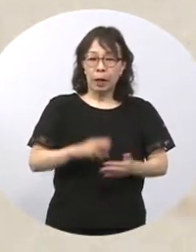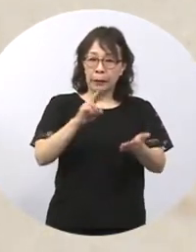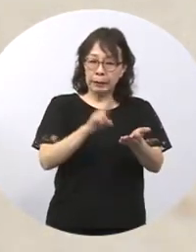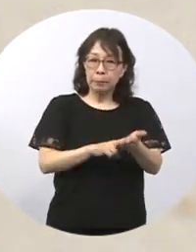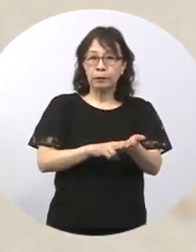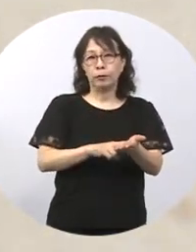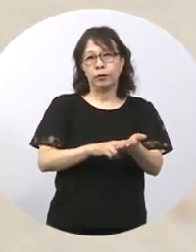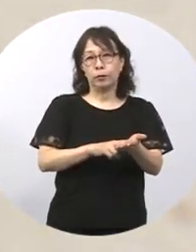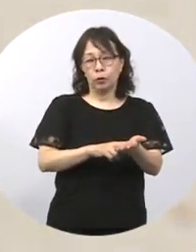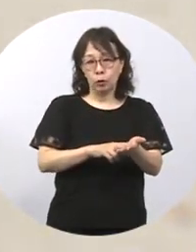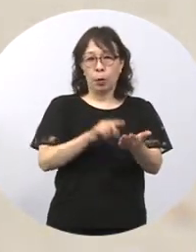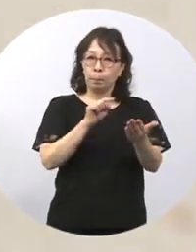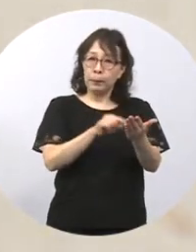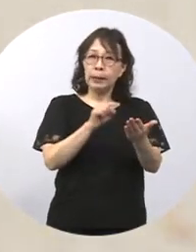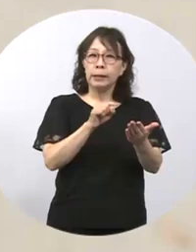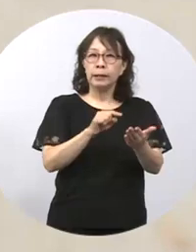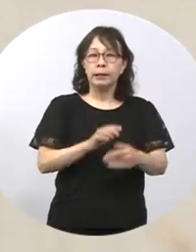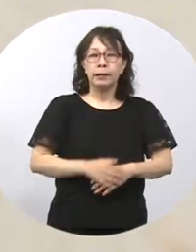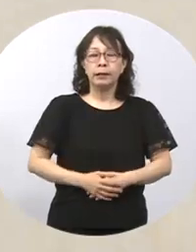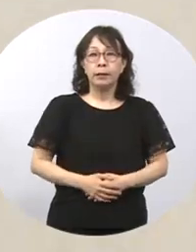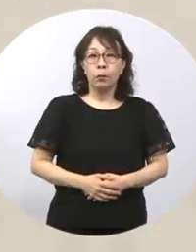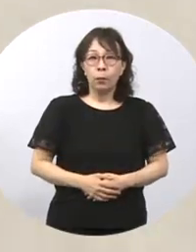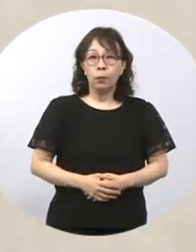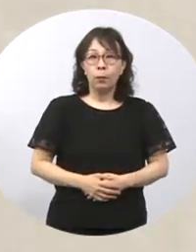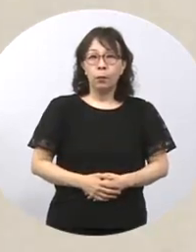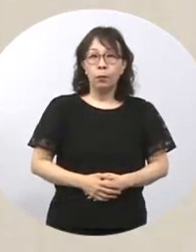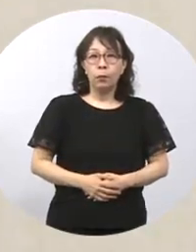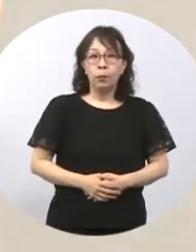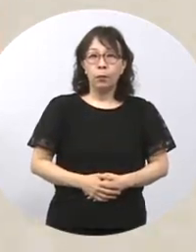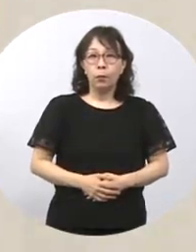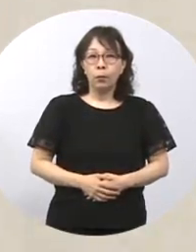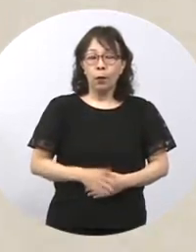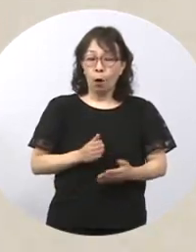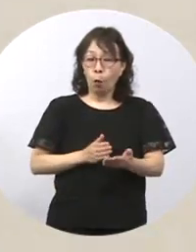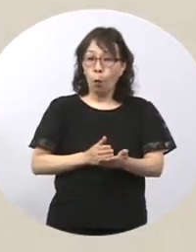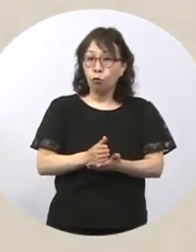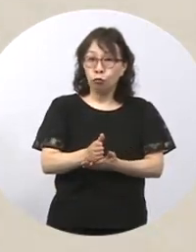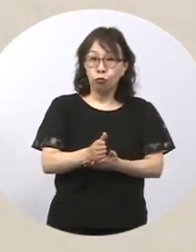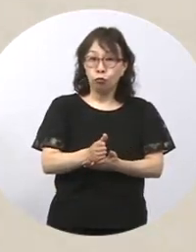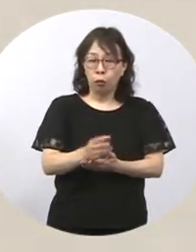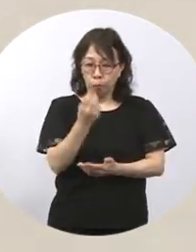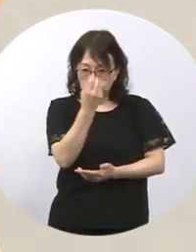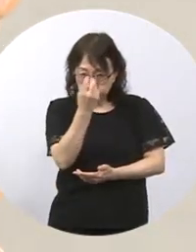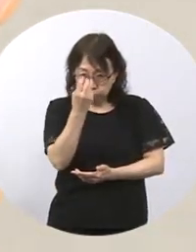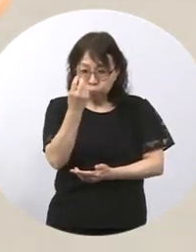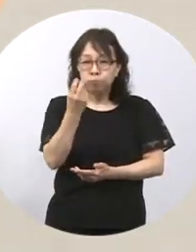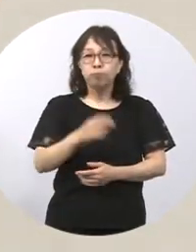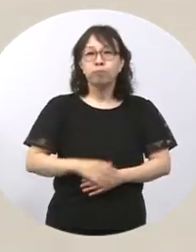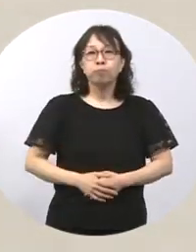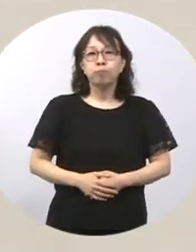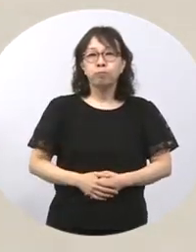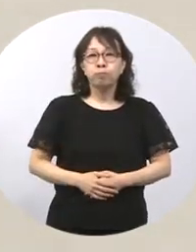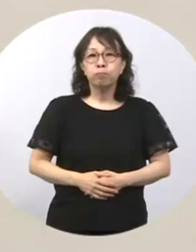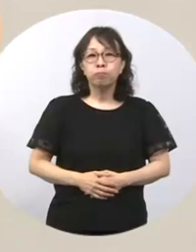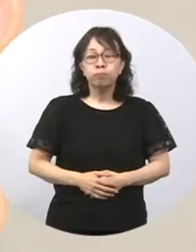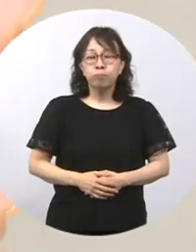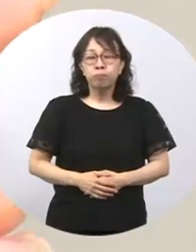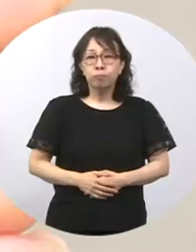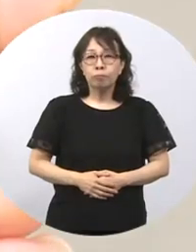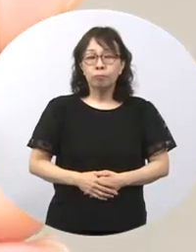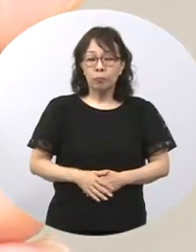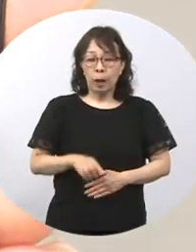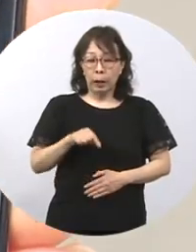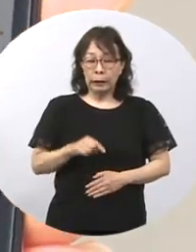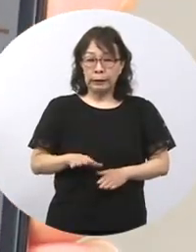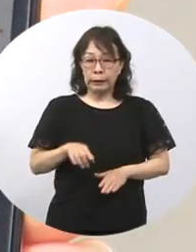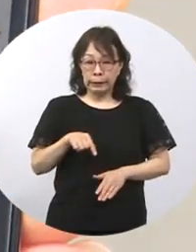タンを押します。すると、おお、ルートが検索されましたよ。実際に